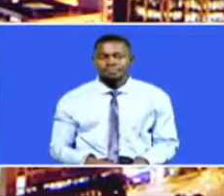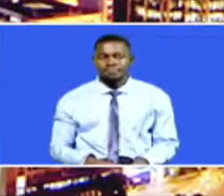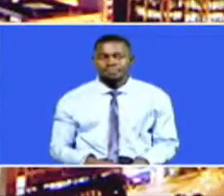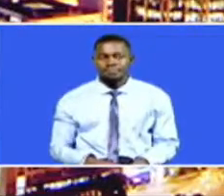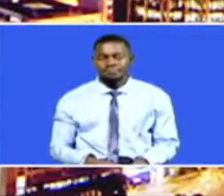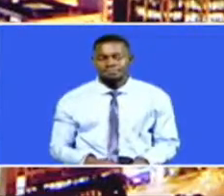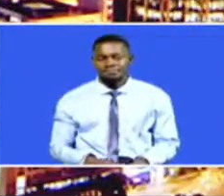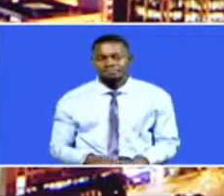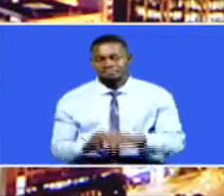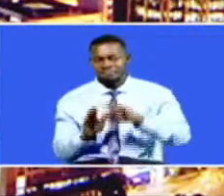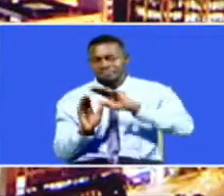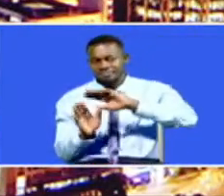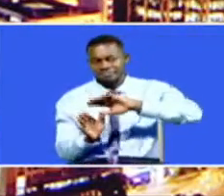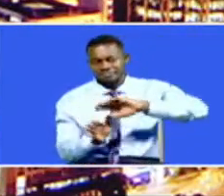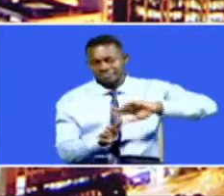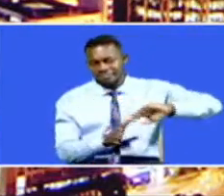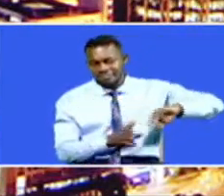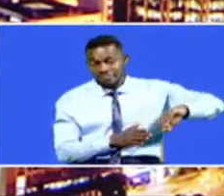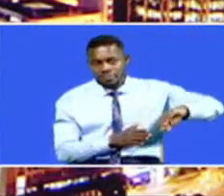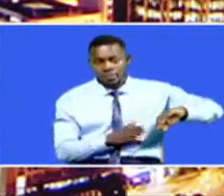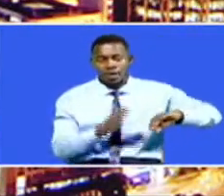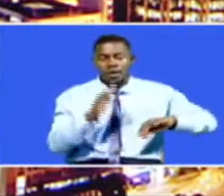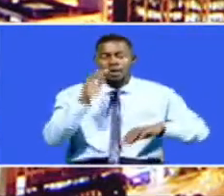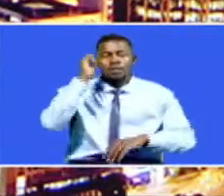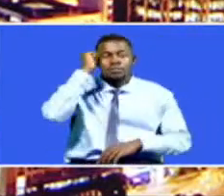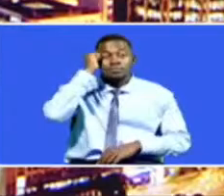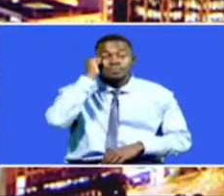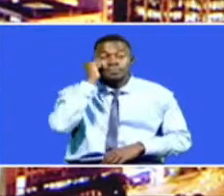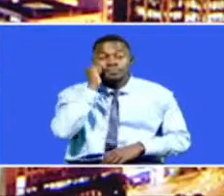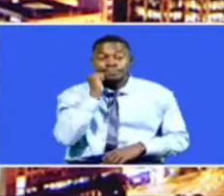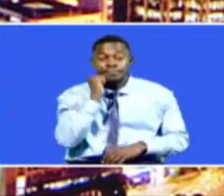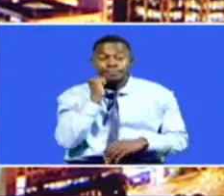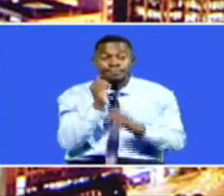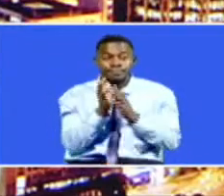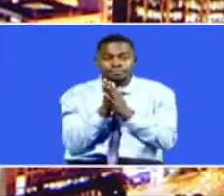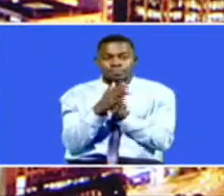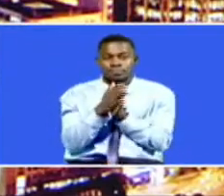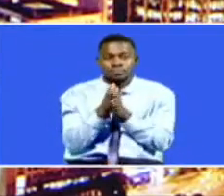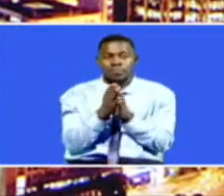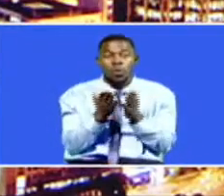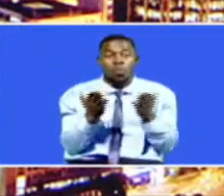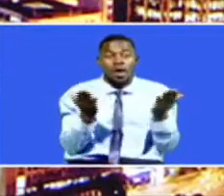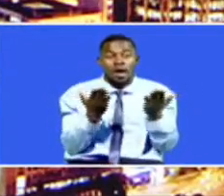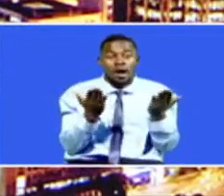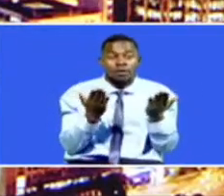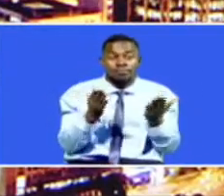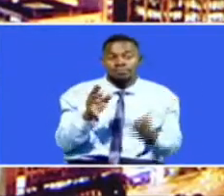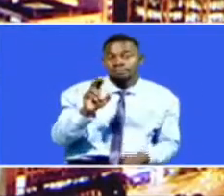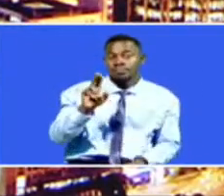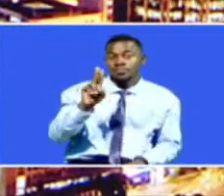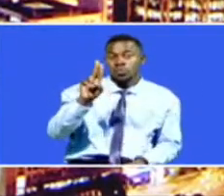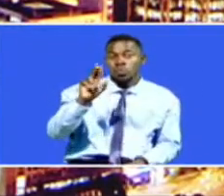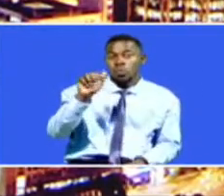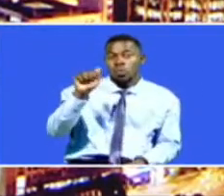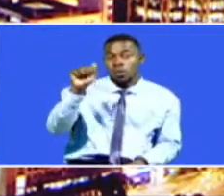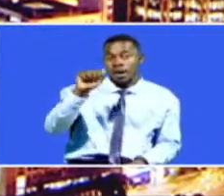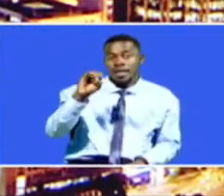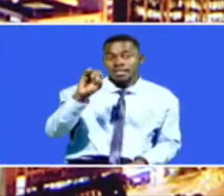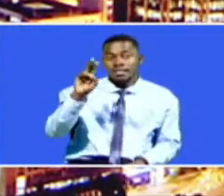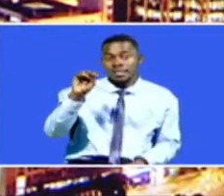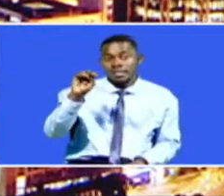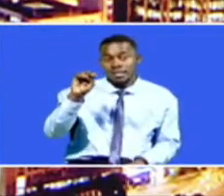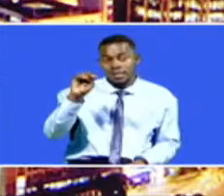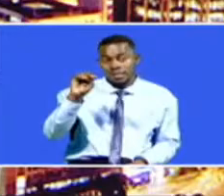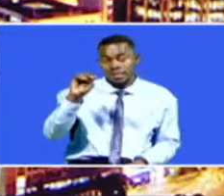Tusonge mbele, hali ya taharuki imetanda katika eneo la Kamagut, kaunti ya Uasin Gishu. Baada ya watu wanne kuuawa karibu na kituo cha